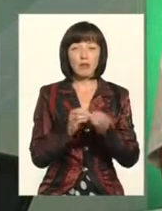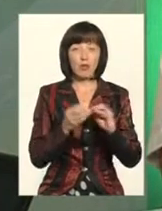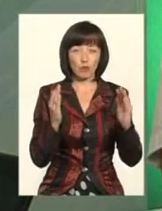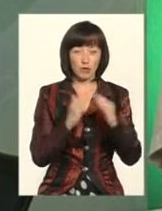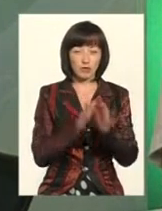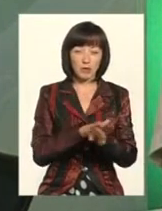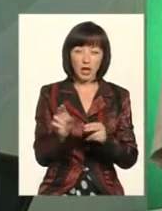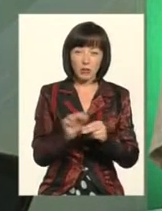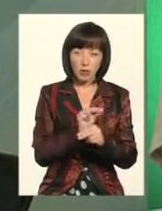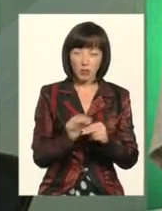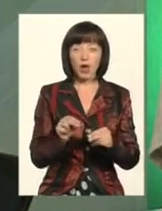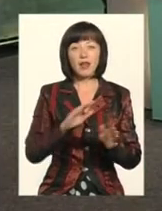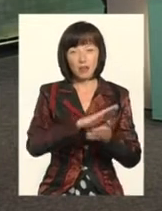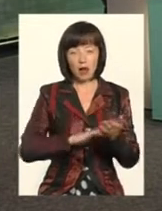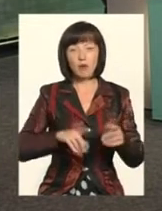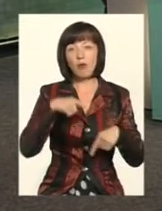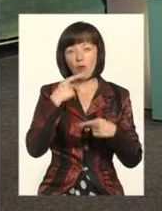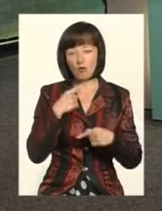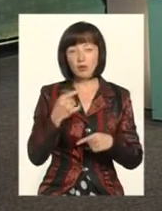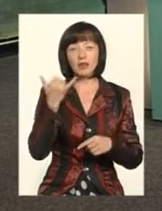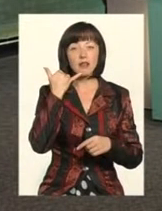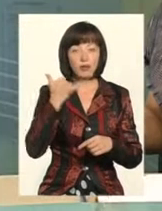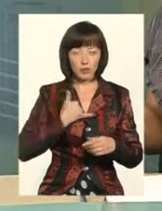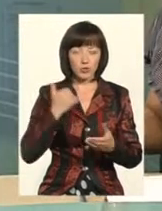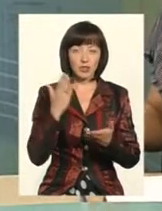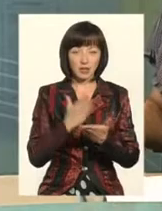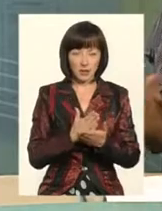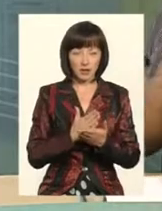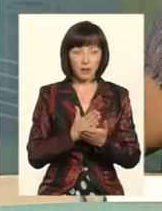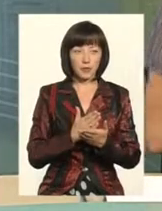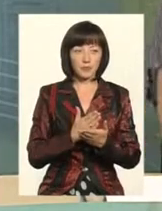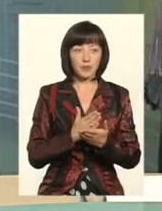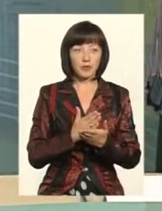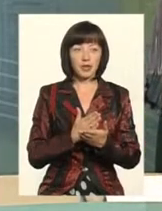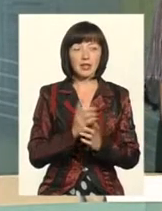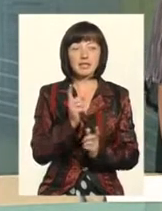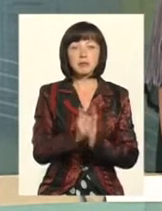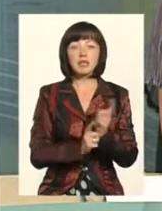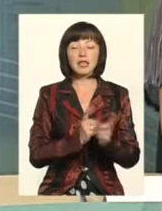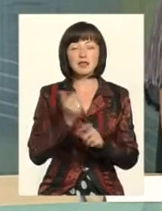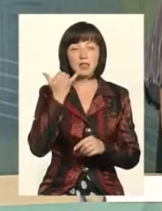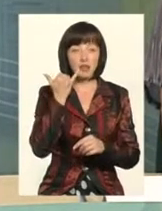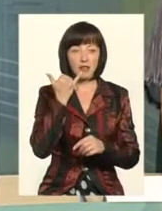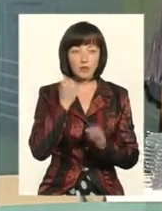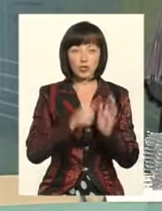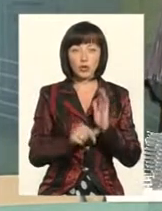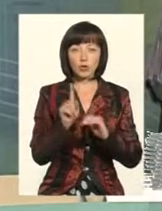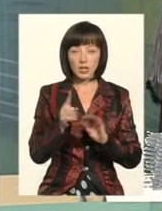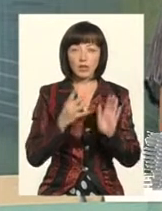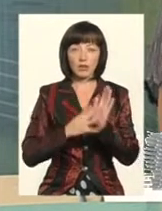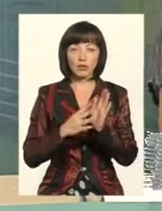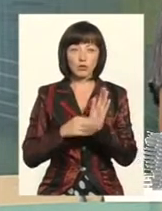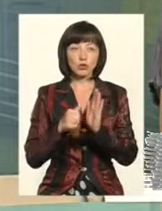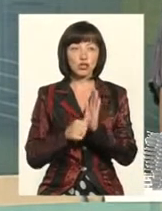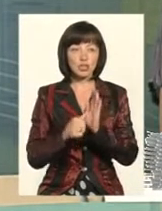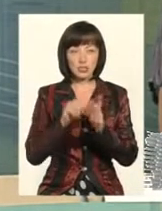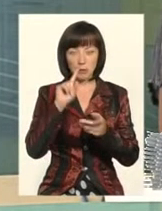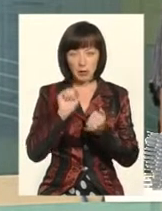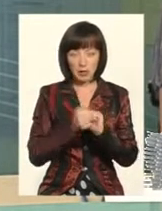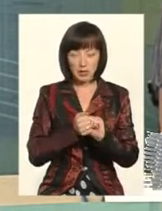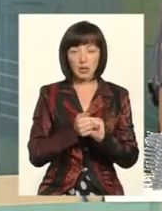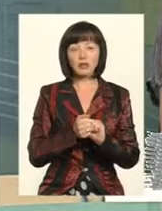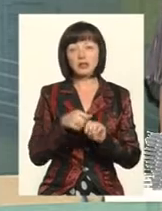капітальним ремонтом. Ми про це далі поговоримо, насамперед телефонні дзвінки. Нагадую, у нас змінився телефон 61 90 60. Запам'ятайте